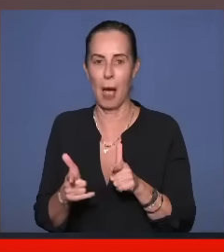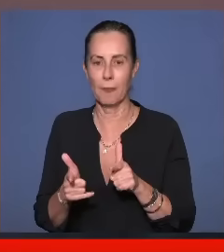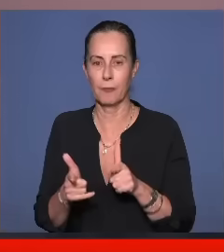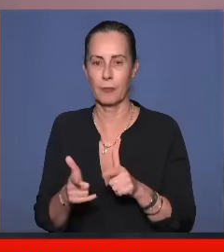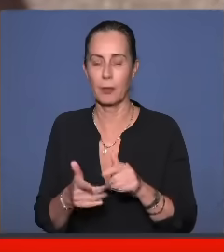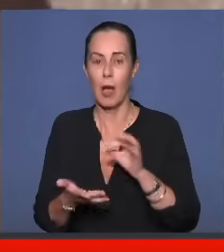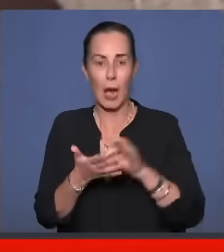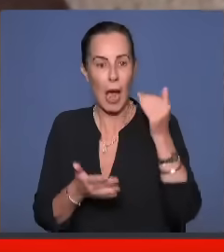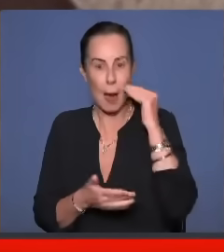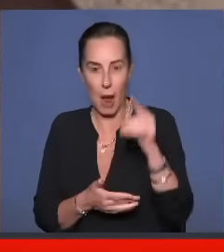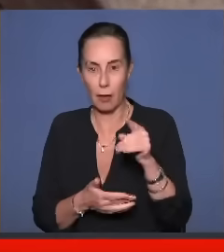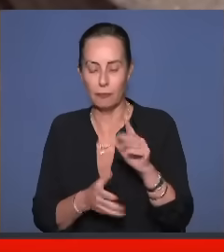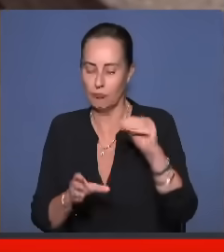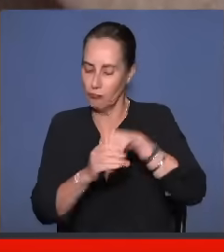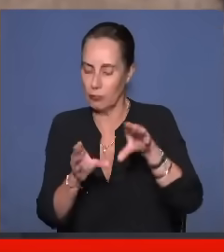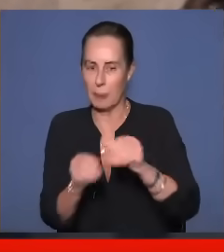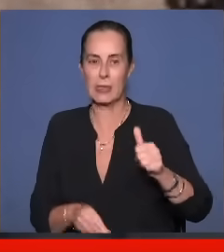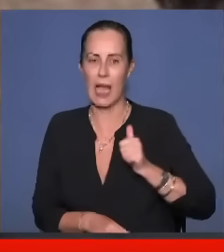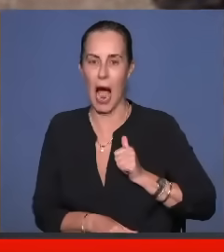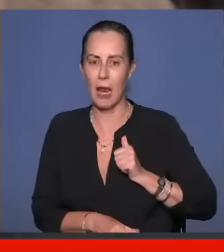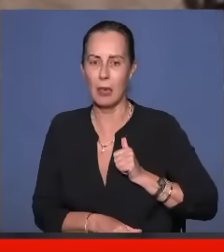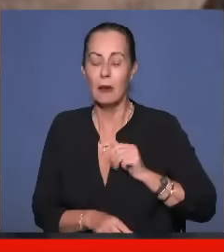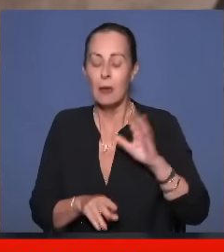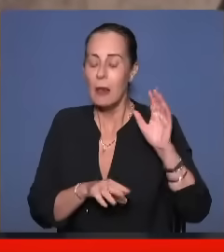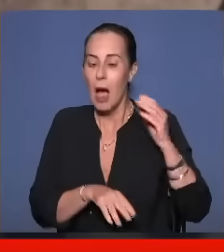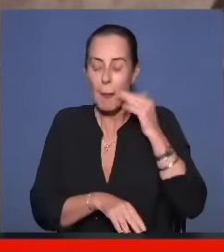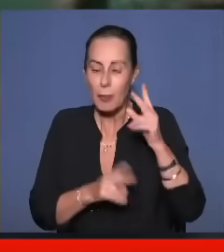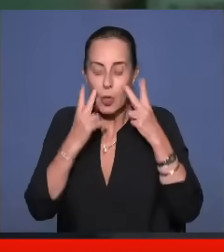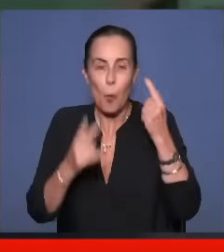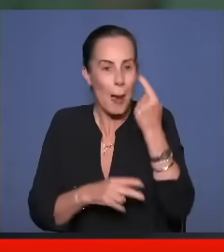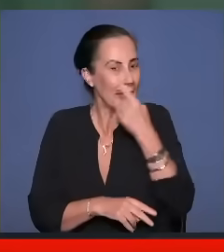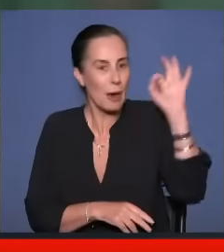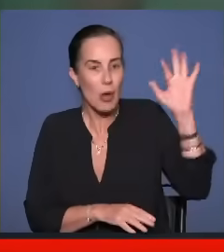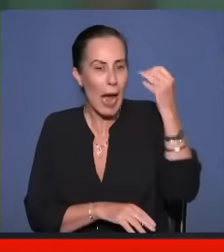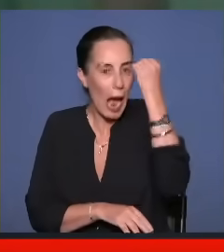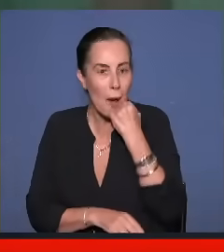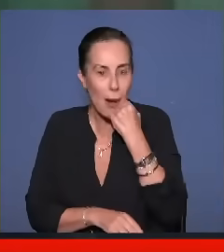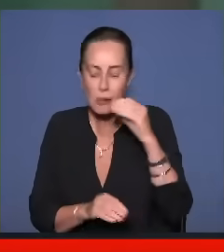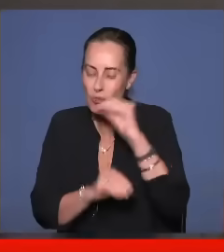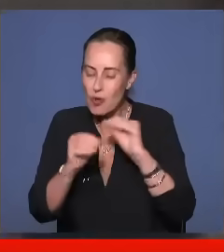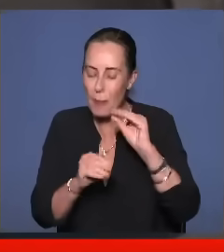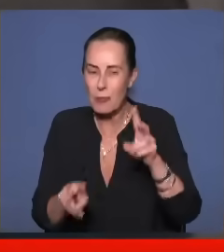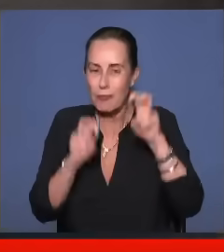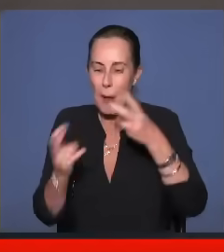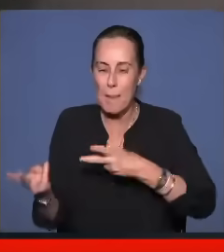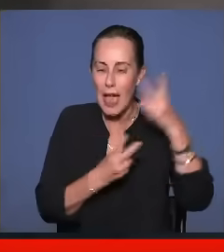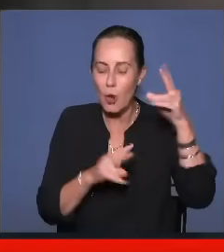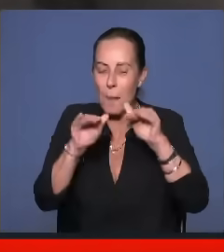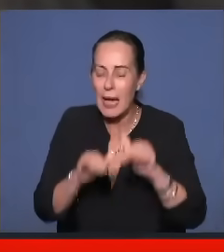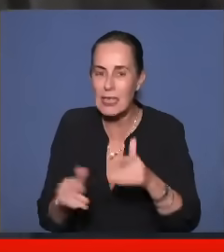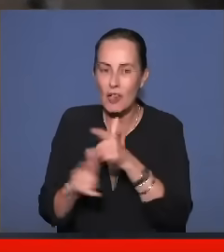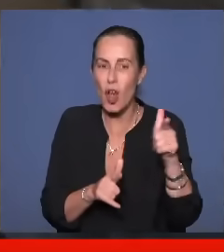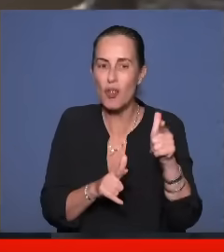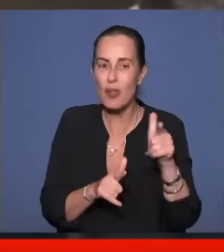הכתבים האמריקנים הצטרפו לכוחות צהל כדי שיוכלו לראות בעצמם כיצד חמאס משתמש בבתי חולים כמחסני נשק ומקום